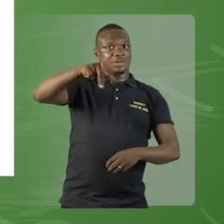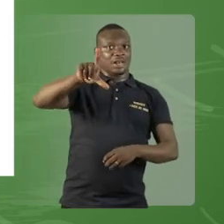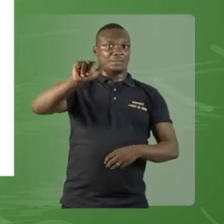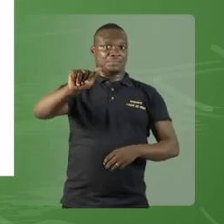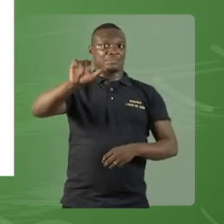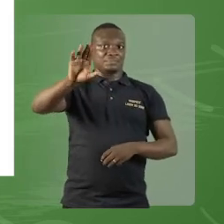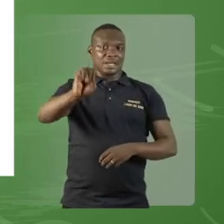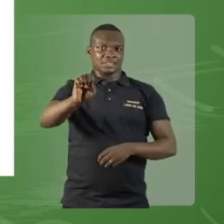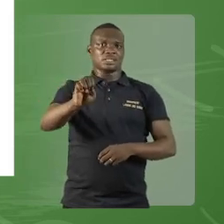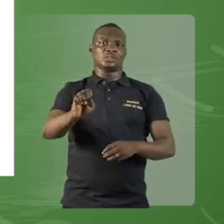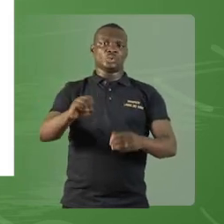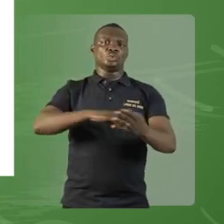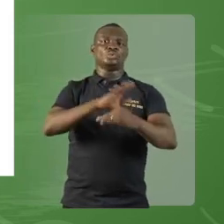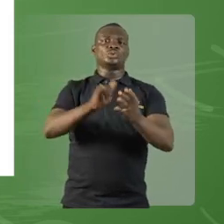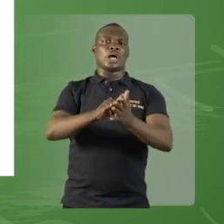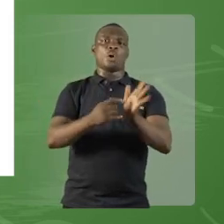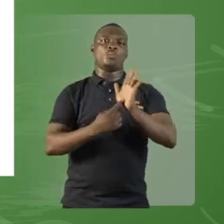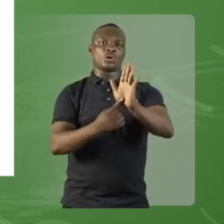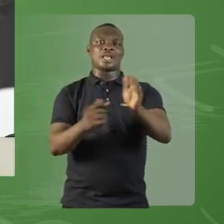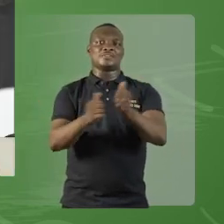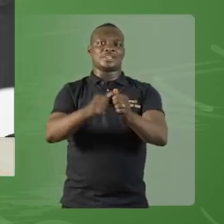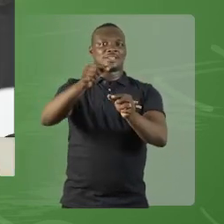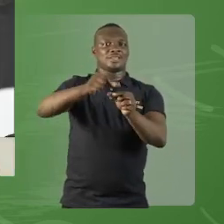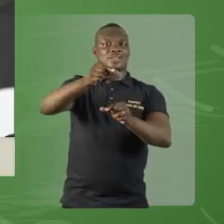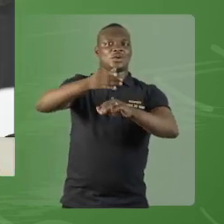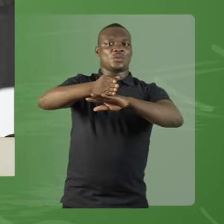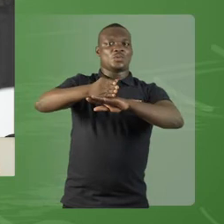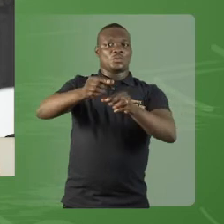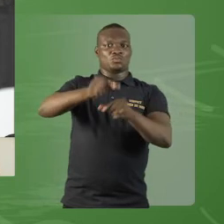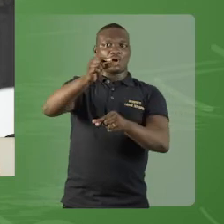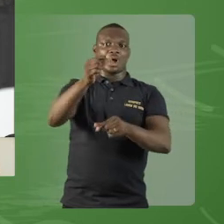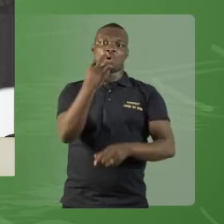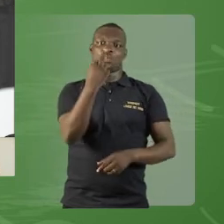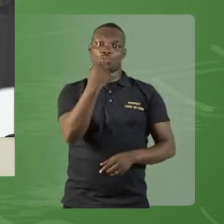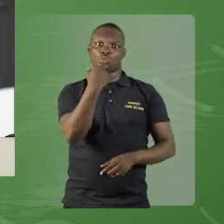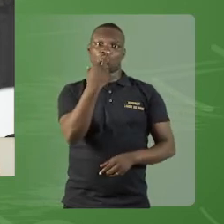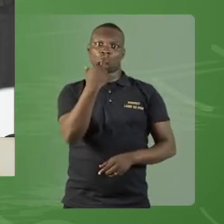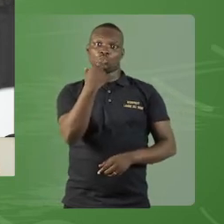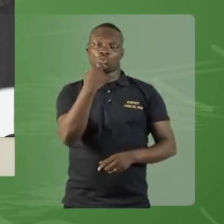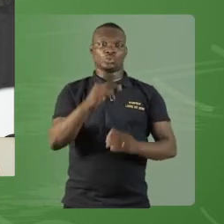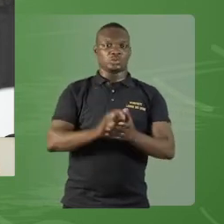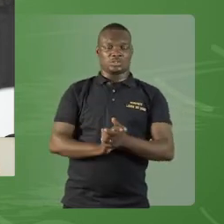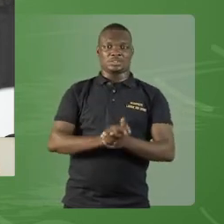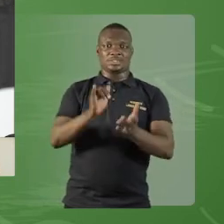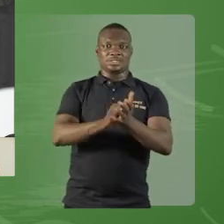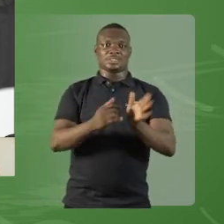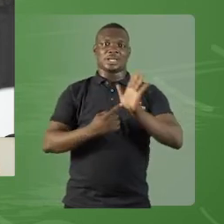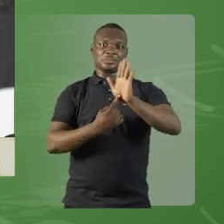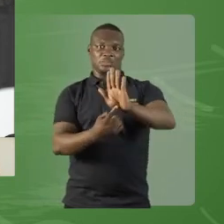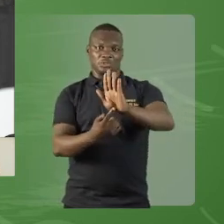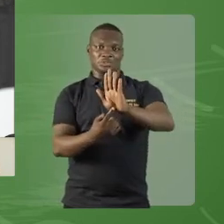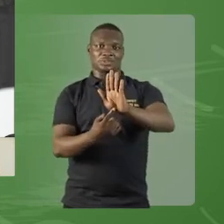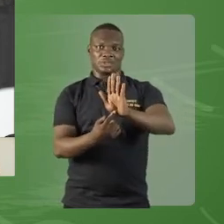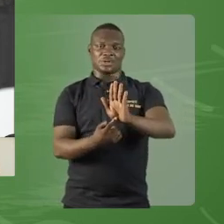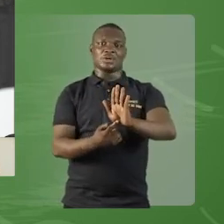B par cette baguette dont la pointe rouge matérialise la flèche du